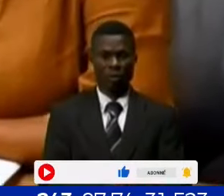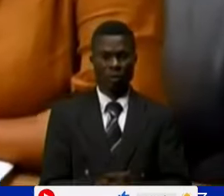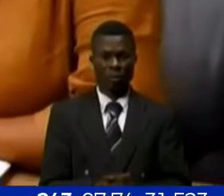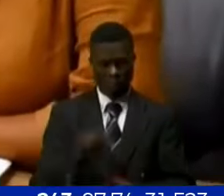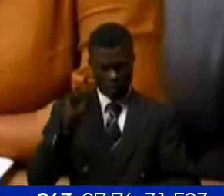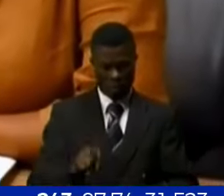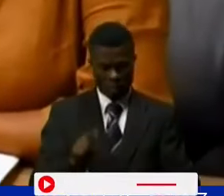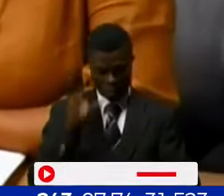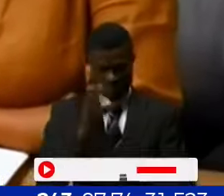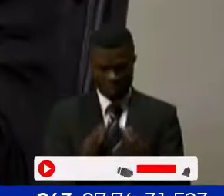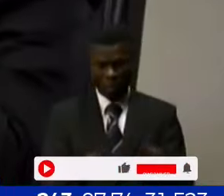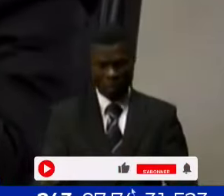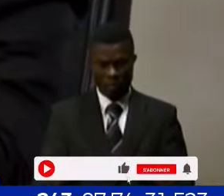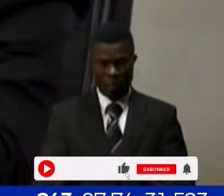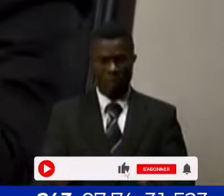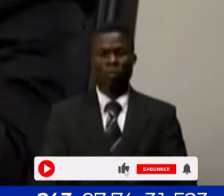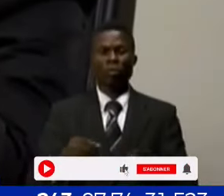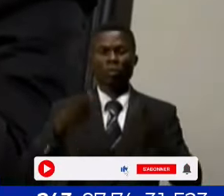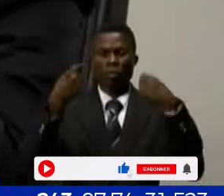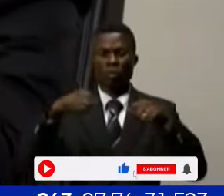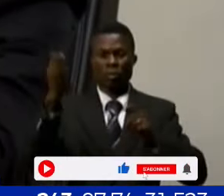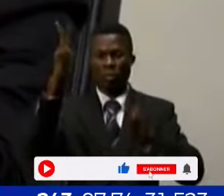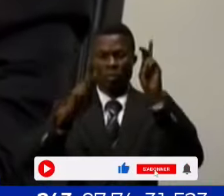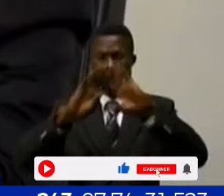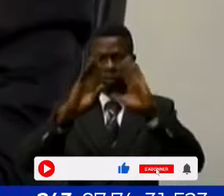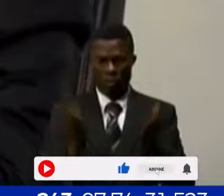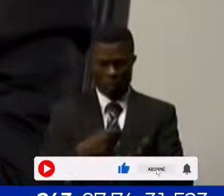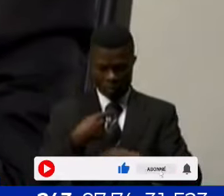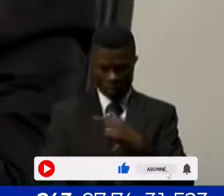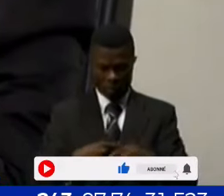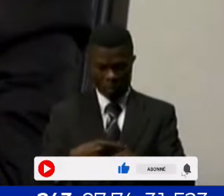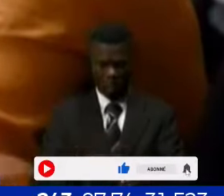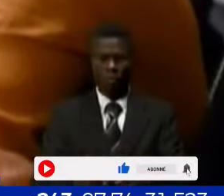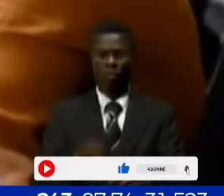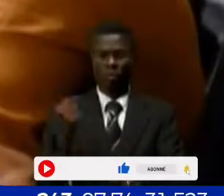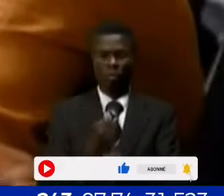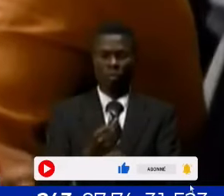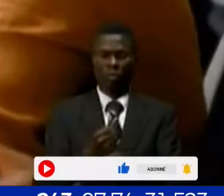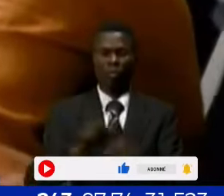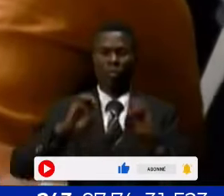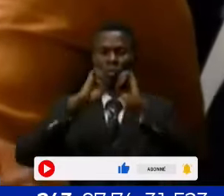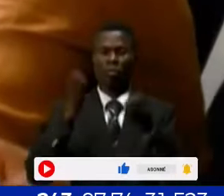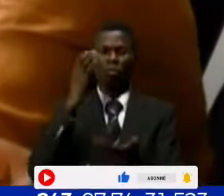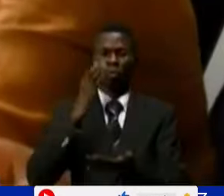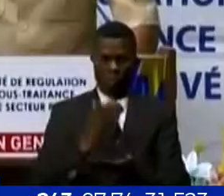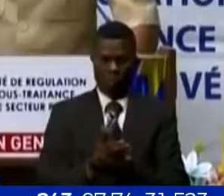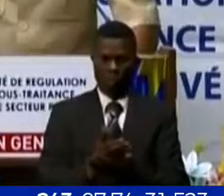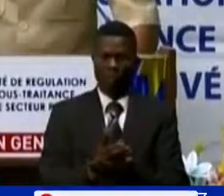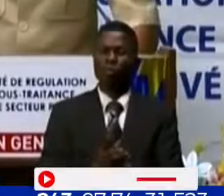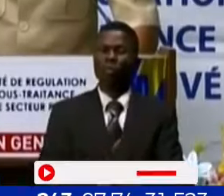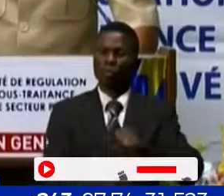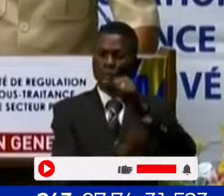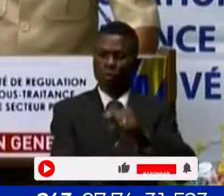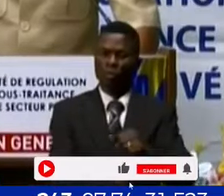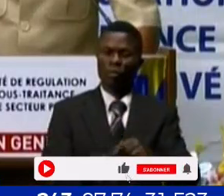à la dissolution et les marchés qui lui revenaient seront dorénavant ouverts au profit des sous-traitants à capitaux majoritairement congolais. C'est qu'il y a